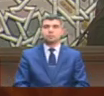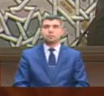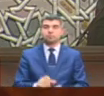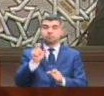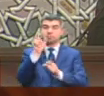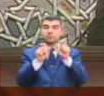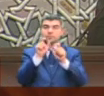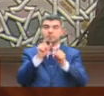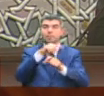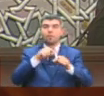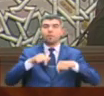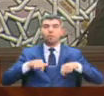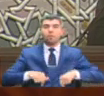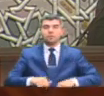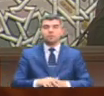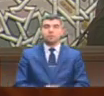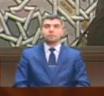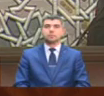السيدات والسادة الوزراء المحترمون،